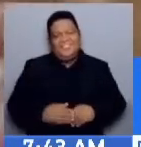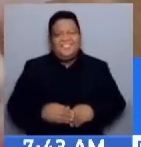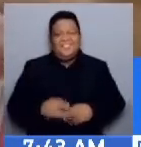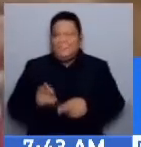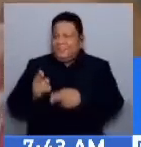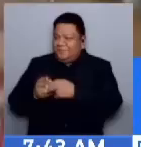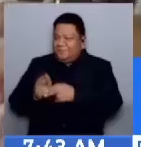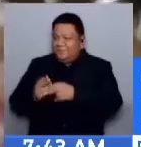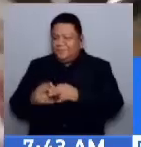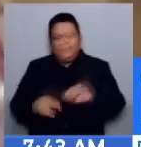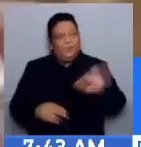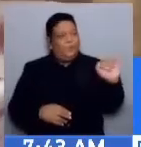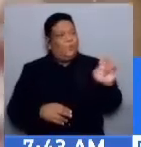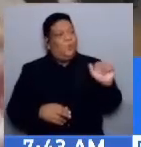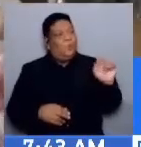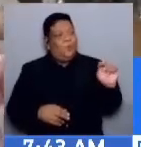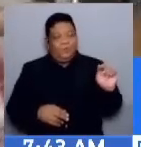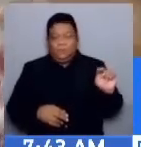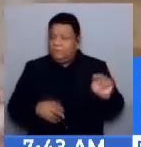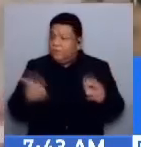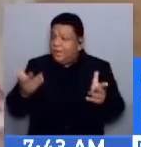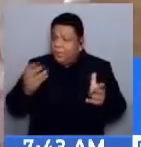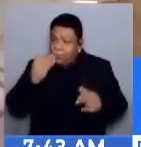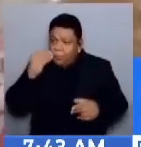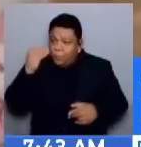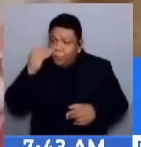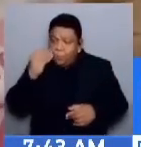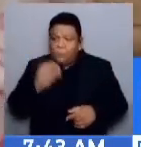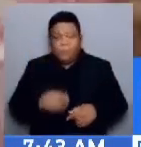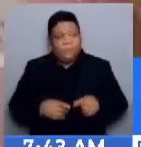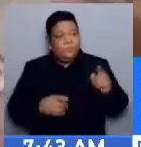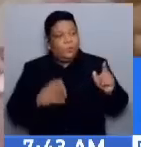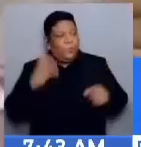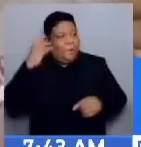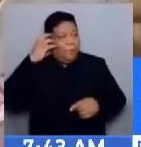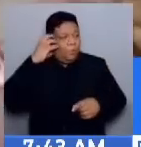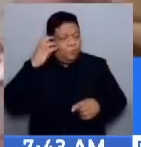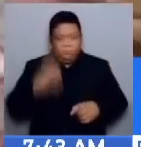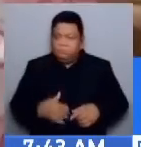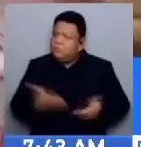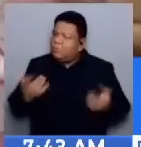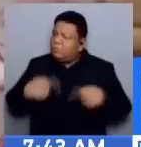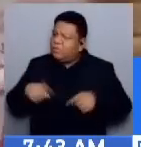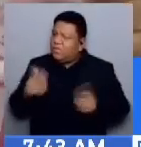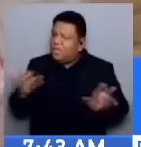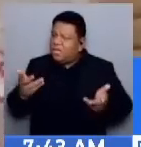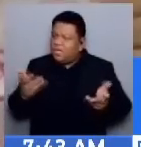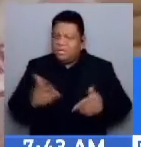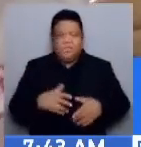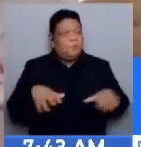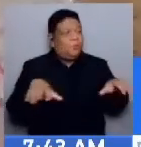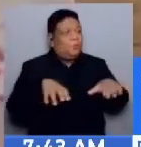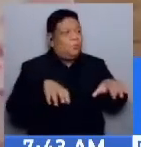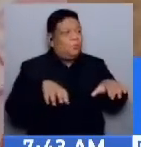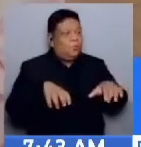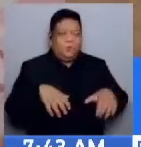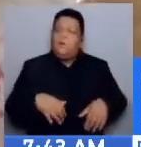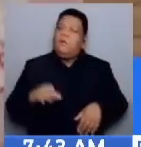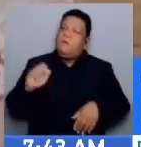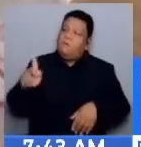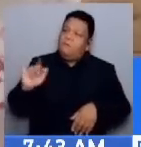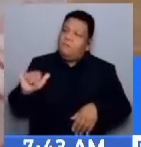Kayo po yung taga saan? Dito po sa Cubao, Quezon City po. Saan po kayo pupunta ngayon? Trabaho po. Trabaho. Ito po, ang